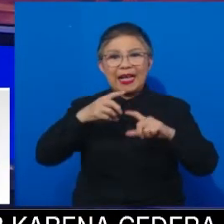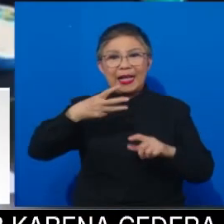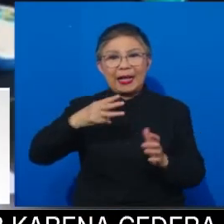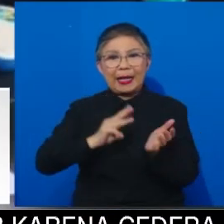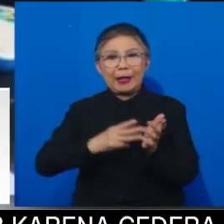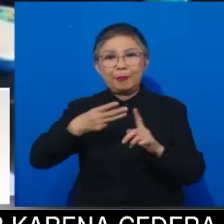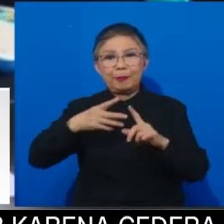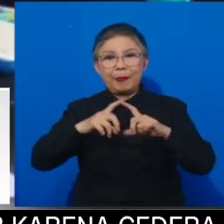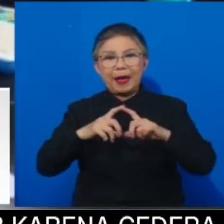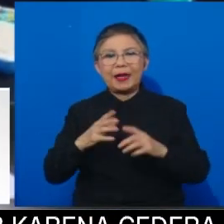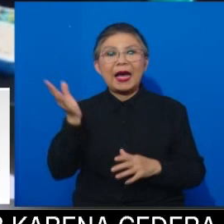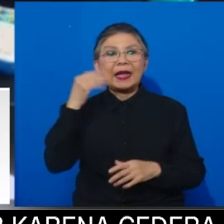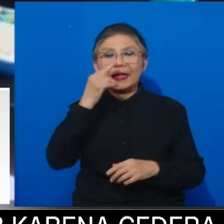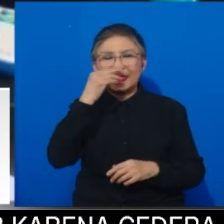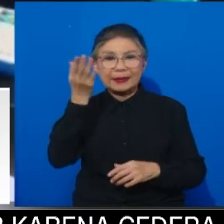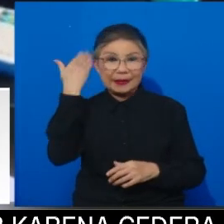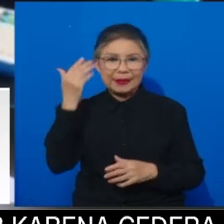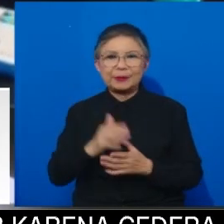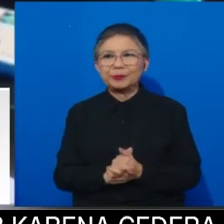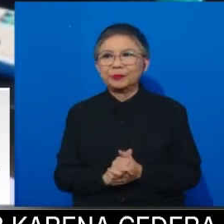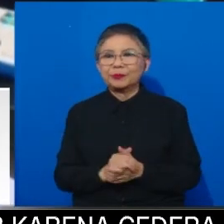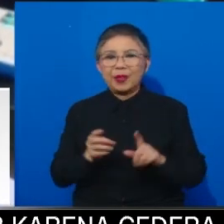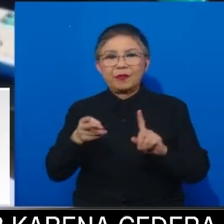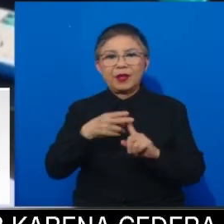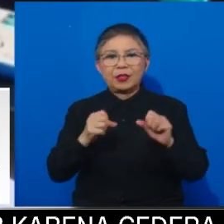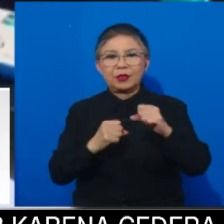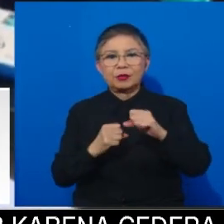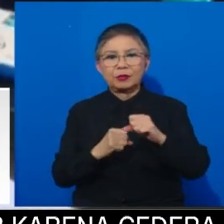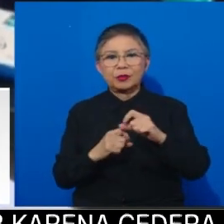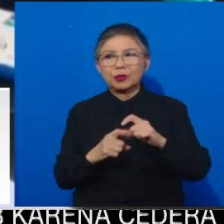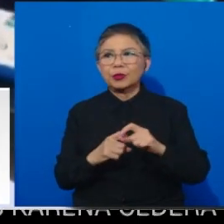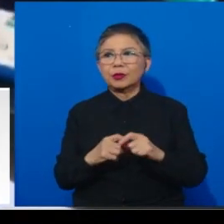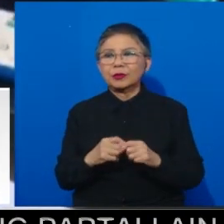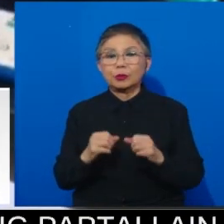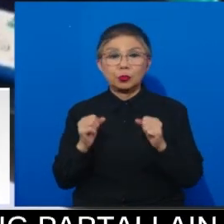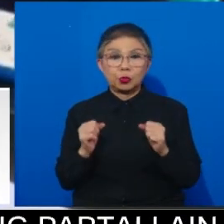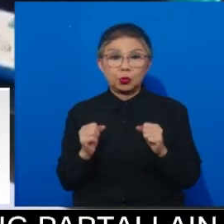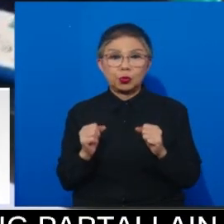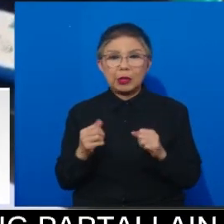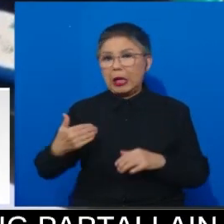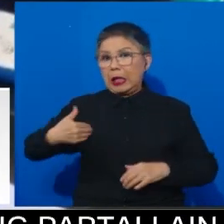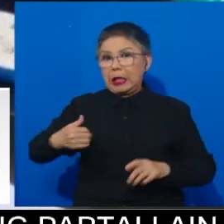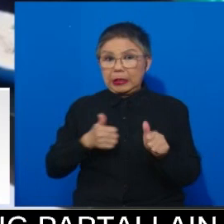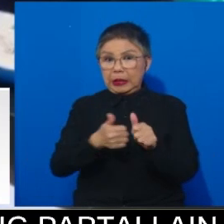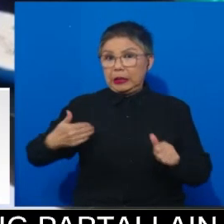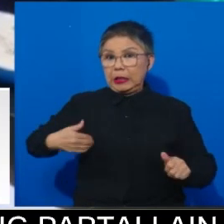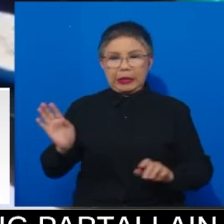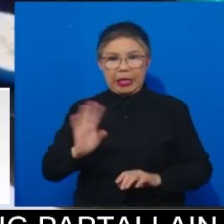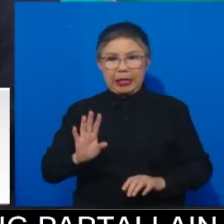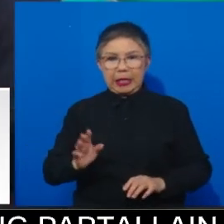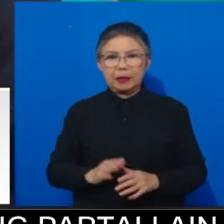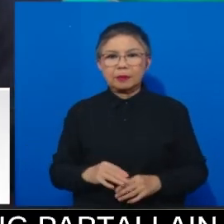kemarin. Dari foto yang diterima, Ferdi Sambo duduk seorang diri tanpa didampingi siapapun